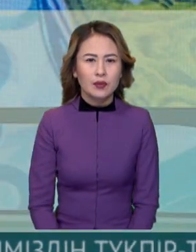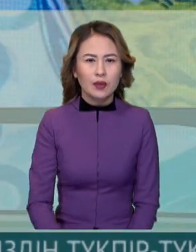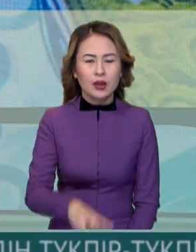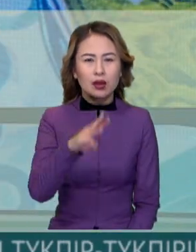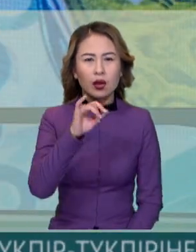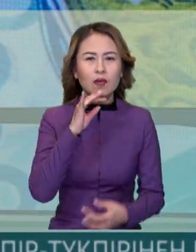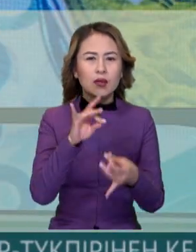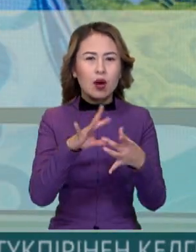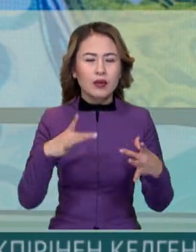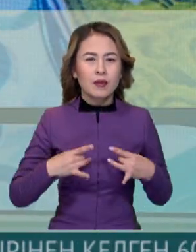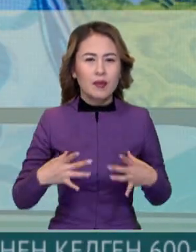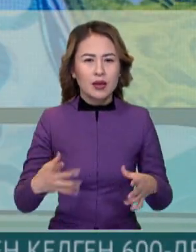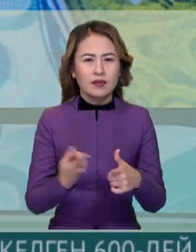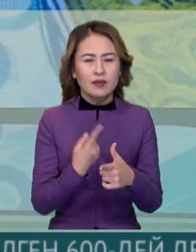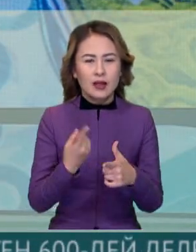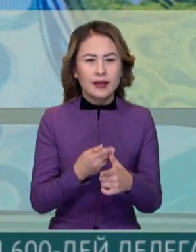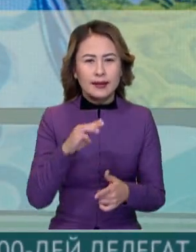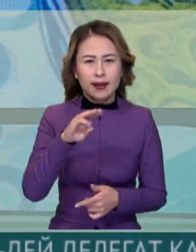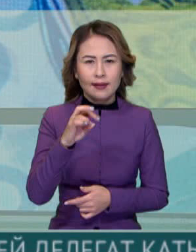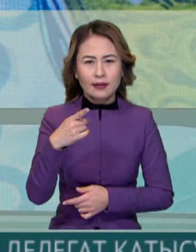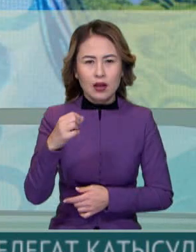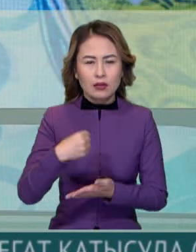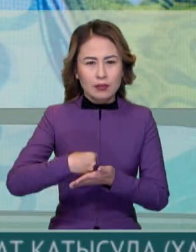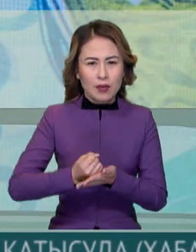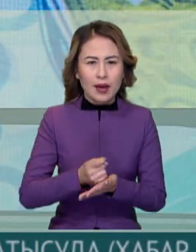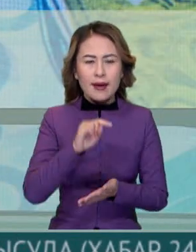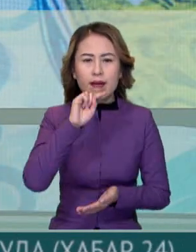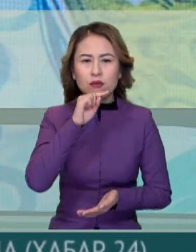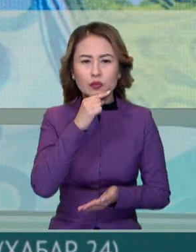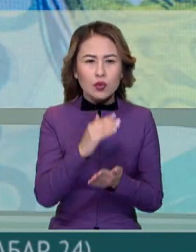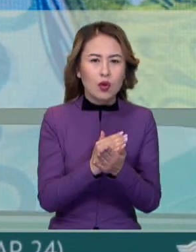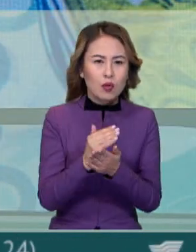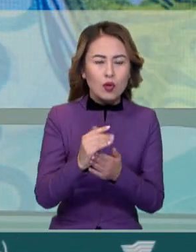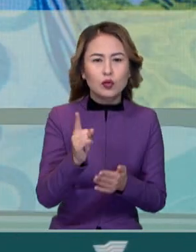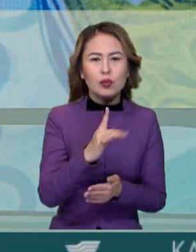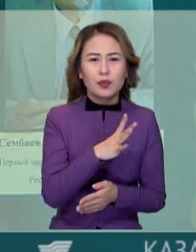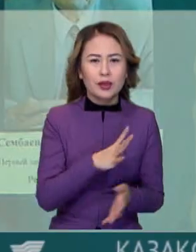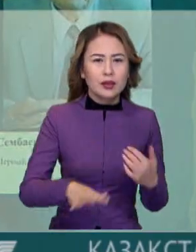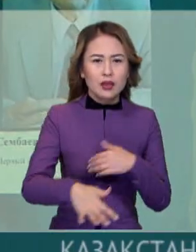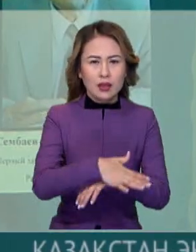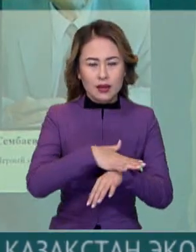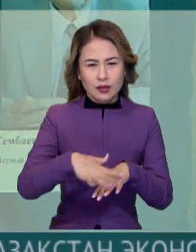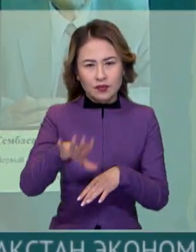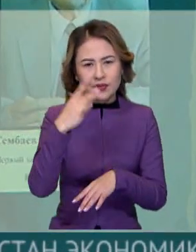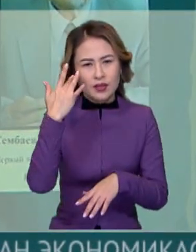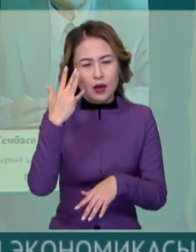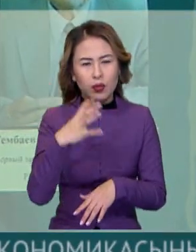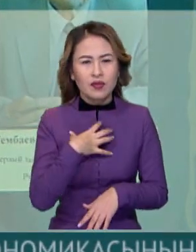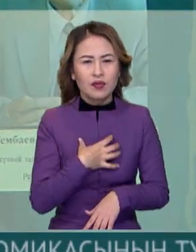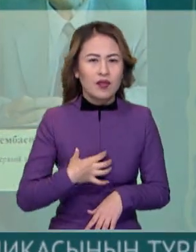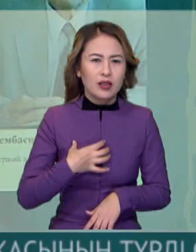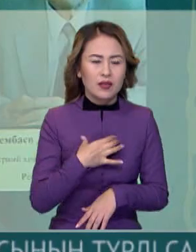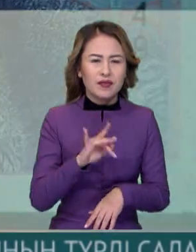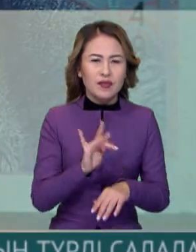Тәуеткен тәуелсіздігіміздің ұлттық нышаны теңгенің тұрақтылығы мен ел экономикасының жоғары болуы елді алға жетелейтін